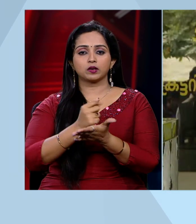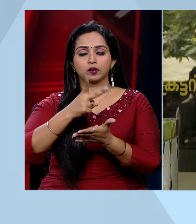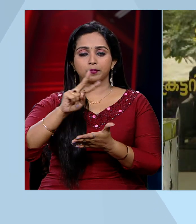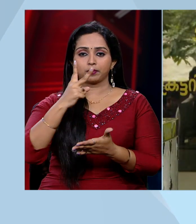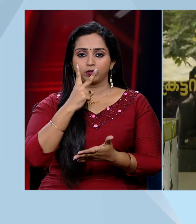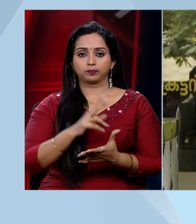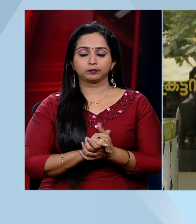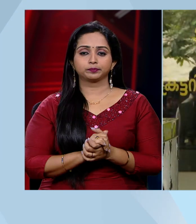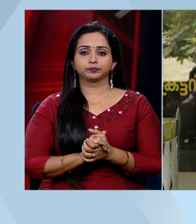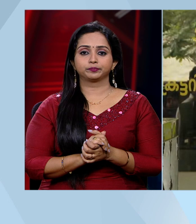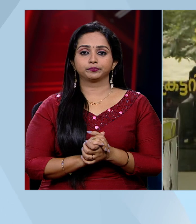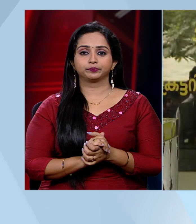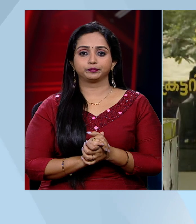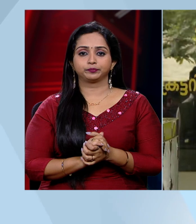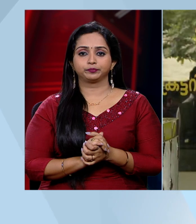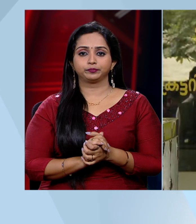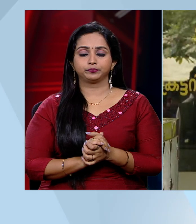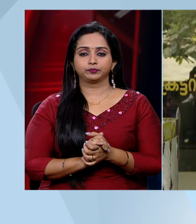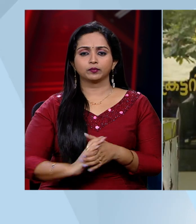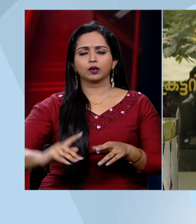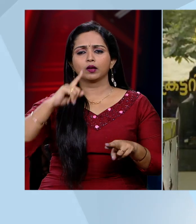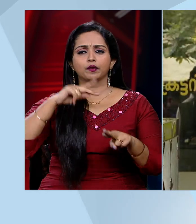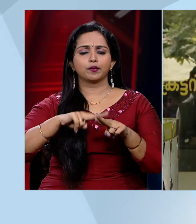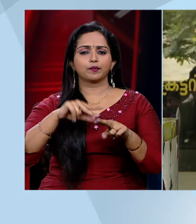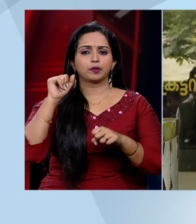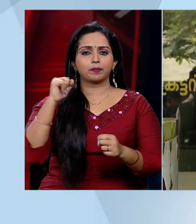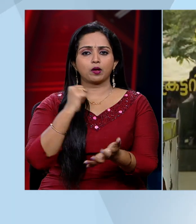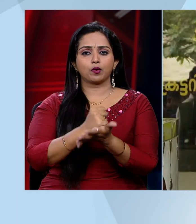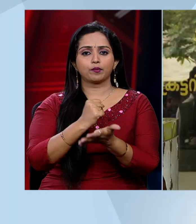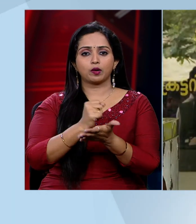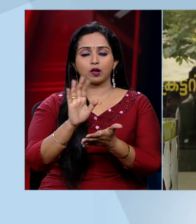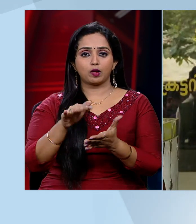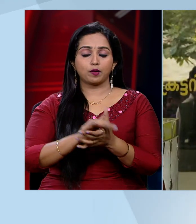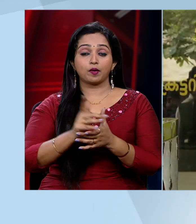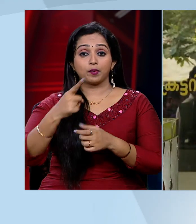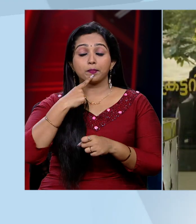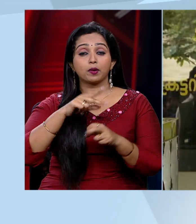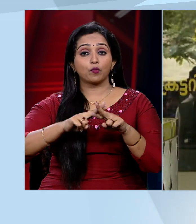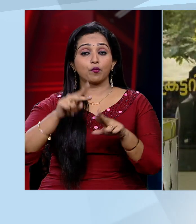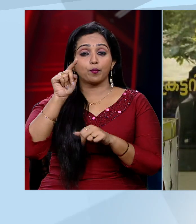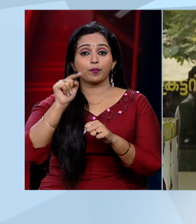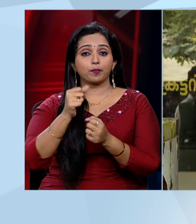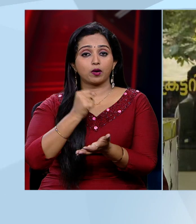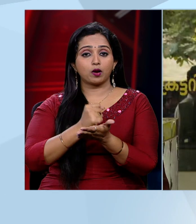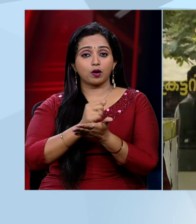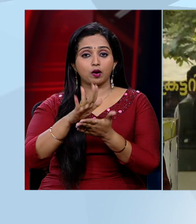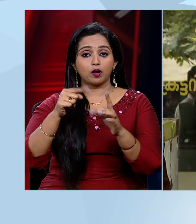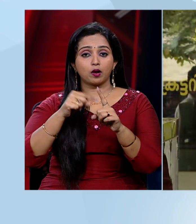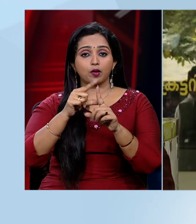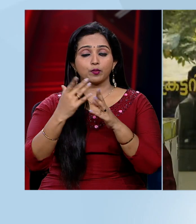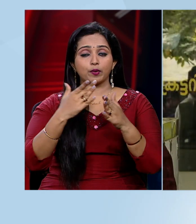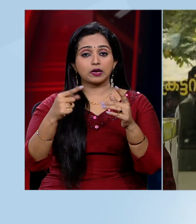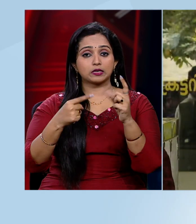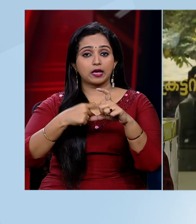പ്രതികരണം: അതൊക്കെ ആവശ്യമാണോ എന്നുള്ള വിധത്തിൽ വിലയിരുത്തുന്നതിന് അക്കാദമിക രംഗത്ത് പ്രാവീണ്യമുള്ള വിദഗ്ധരെ